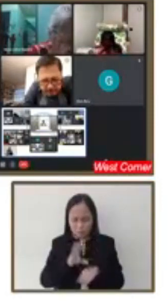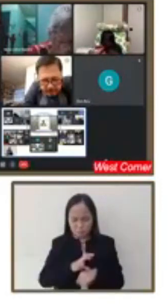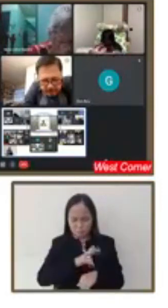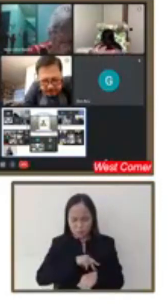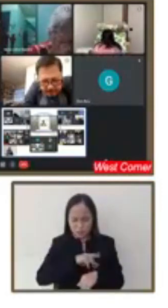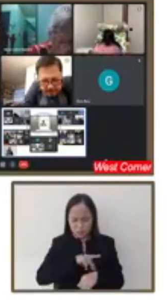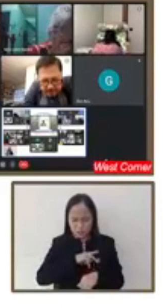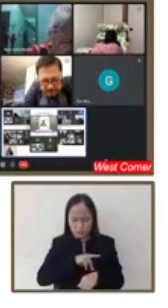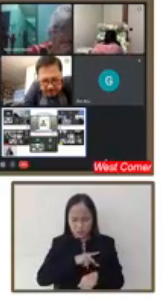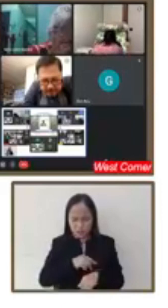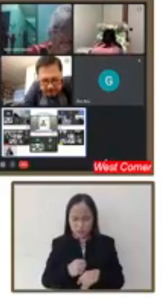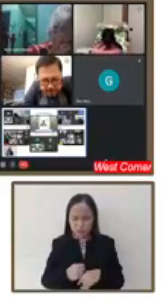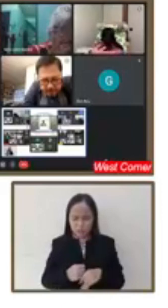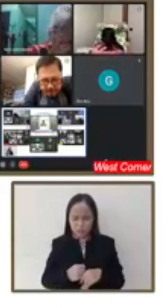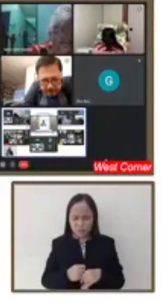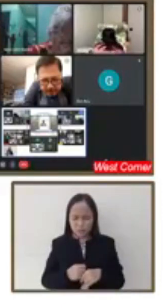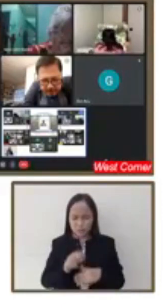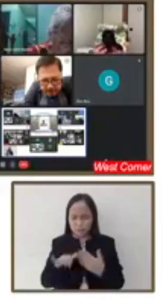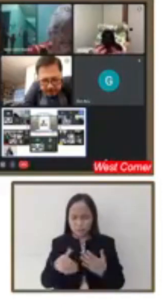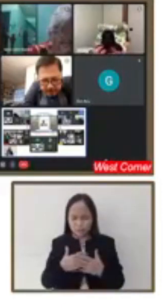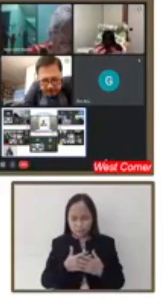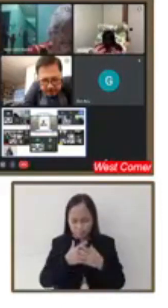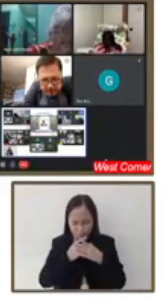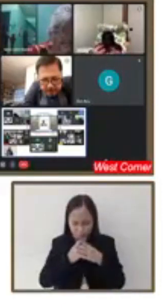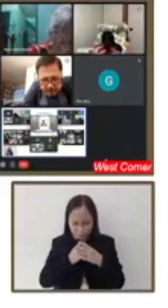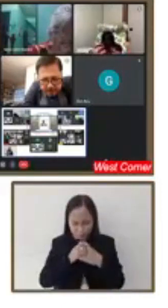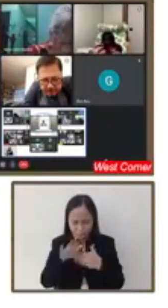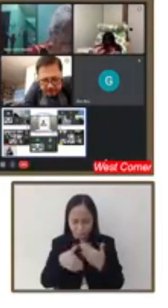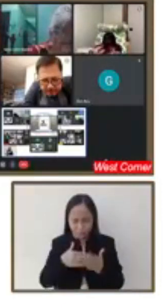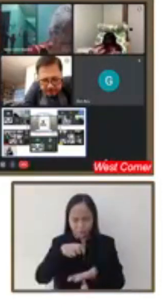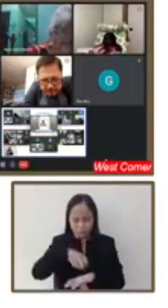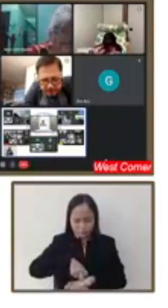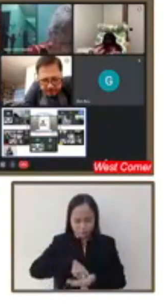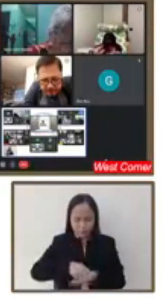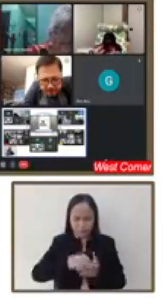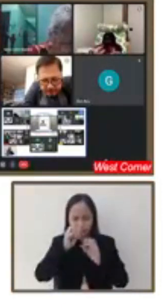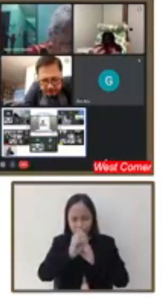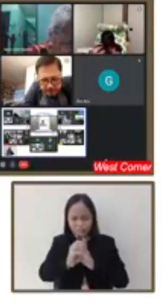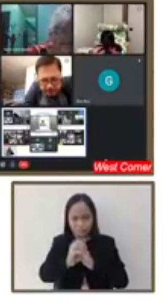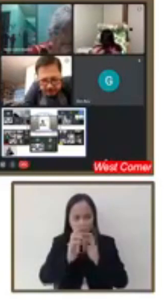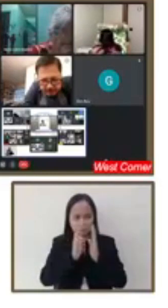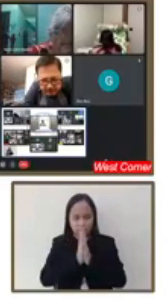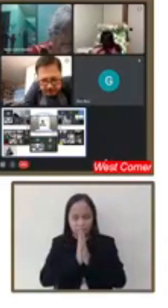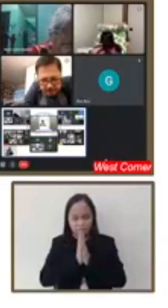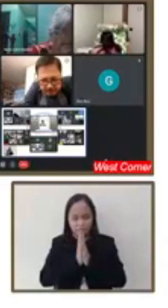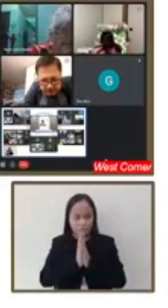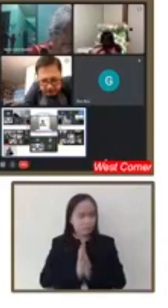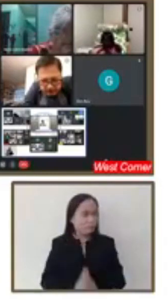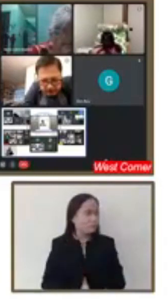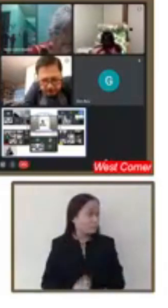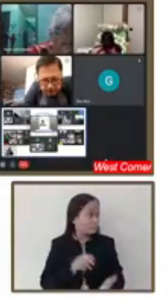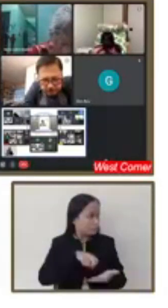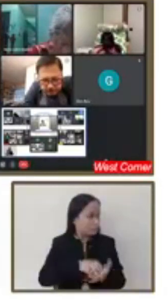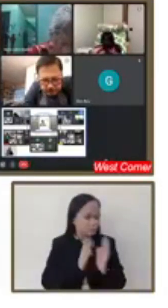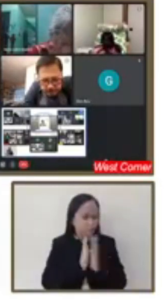Please. Your heads are bowed, your eyes are closed. Let's come to the throne of God